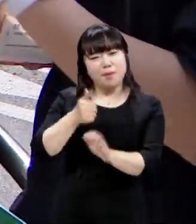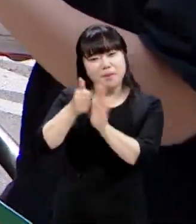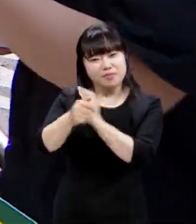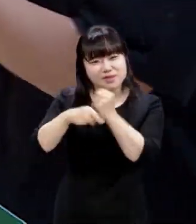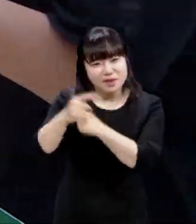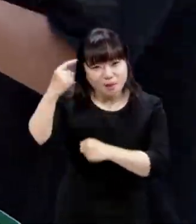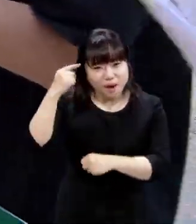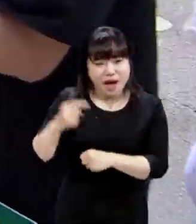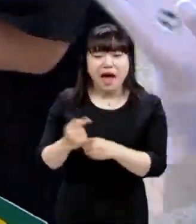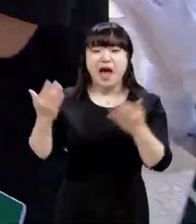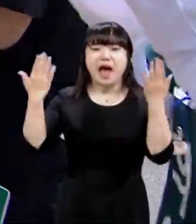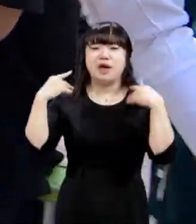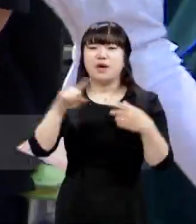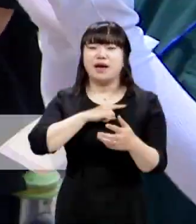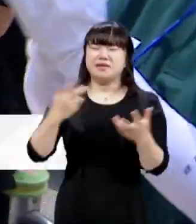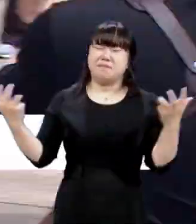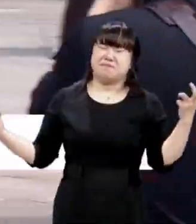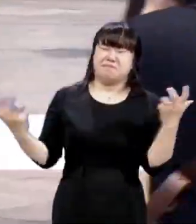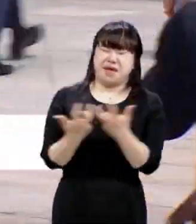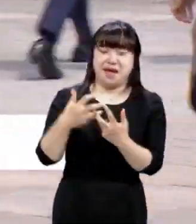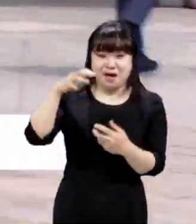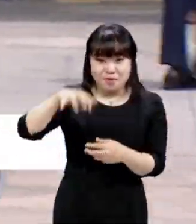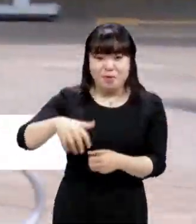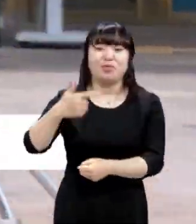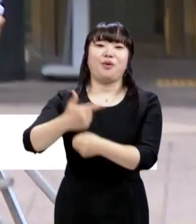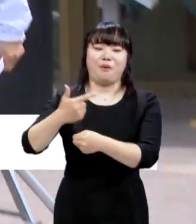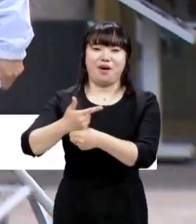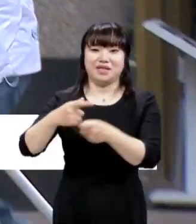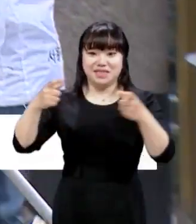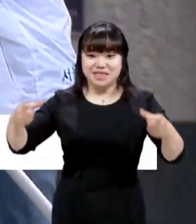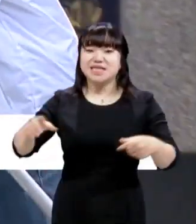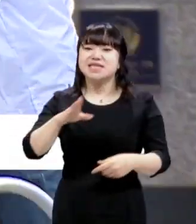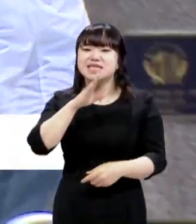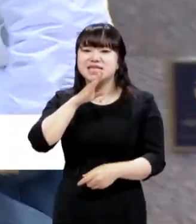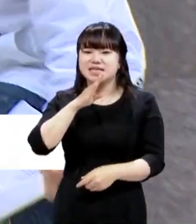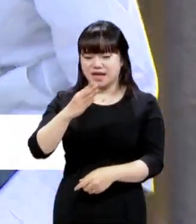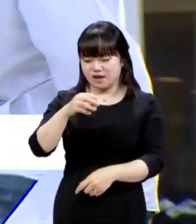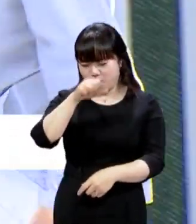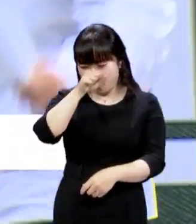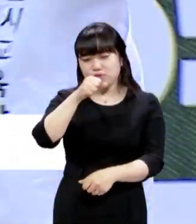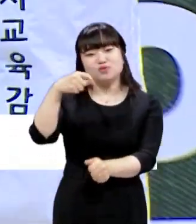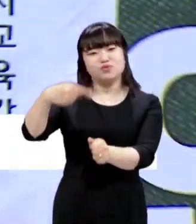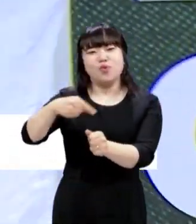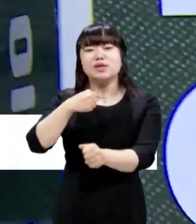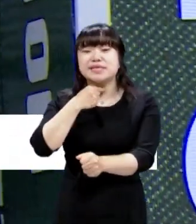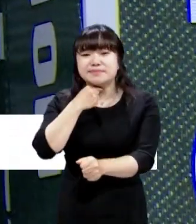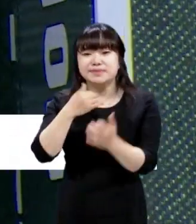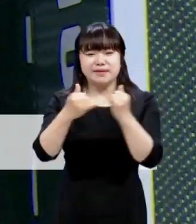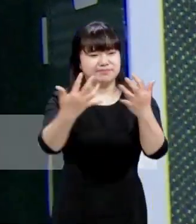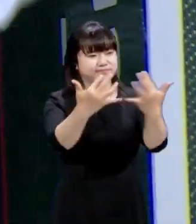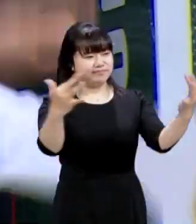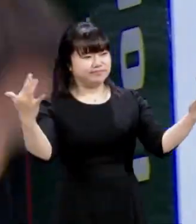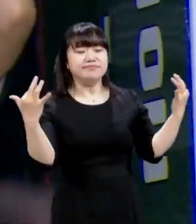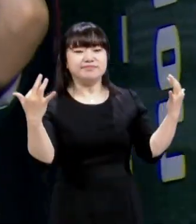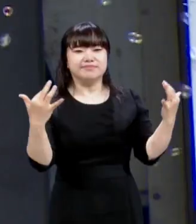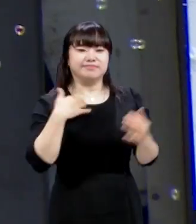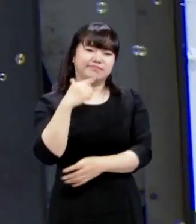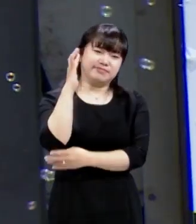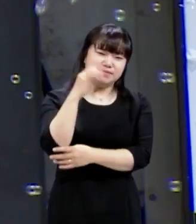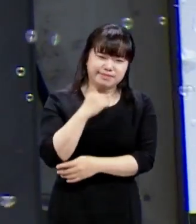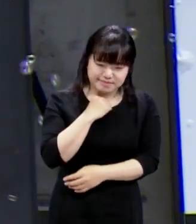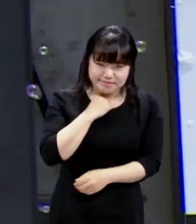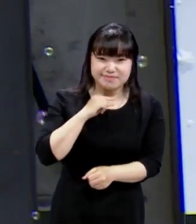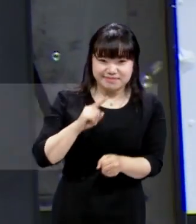서울에서 학교가 가장 많은 지역에서 질 높은 공격을 만들겠다는 각오로 유권자 앞에선 겁니다